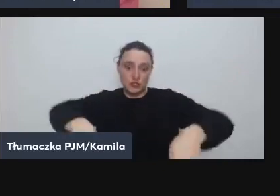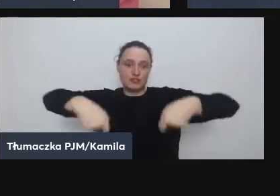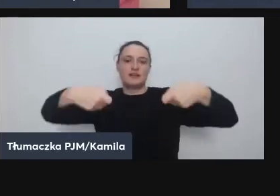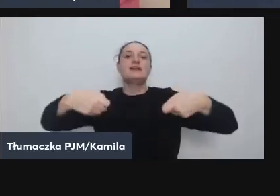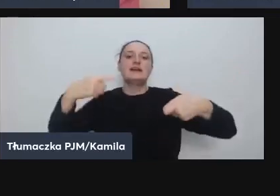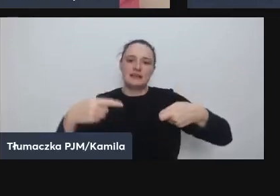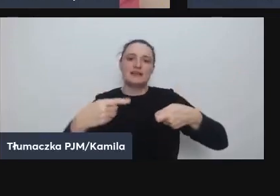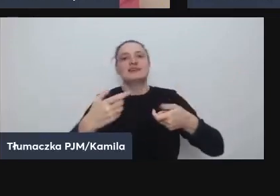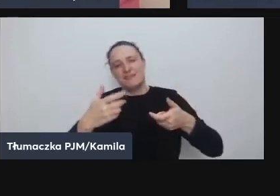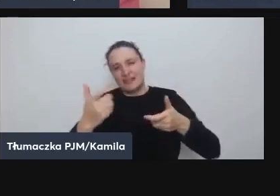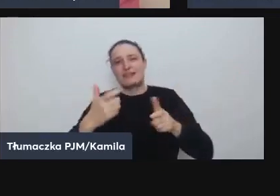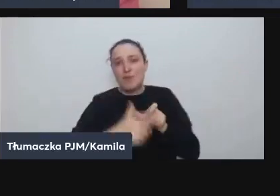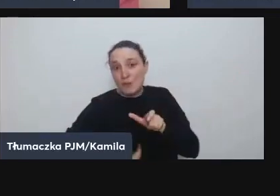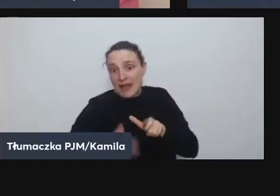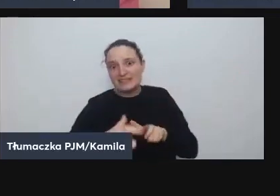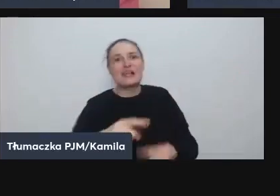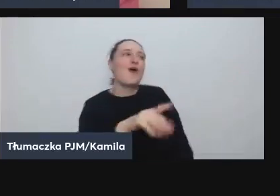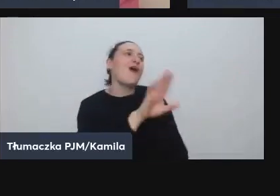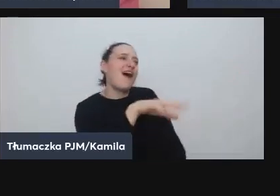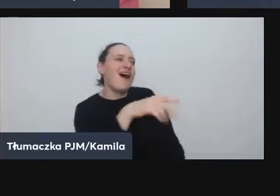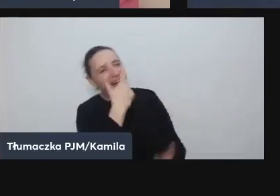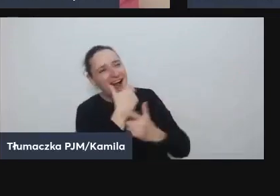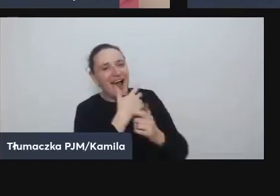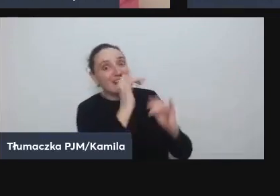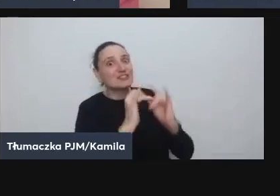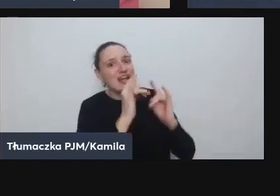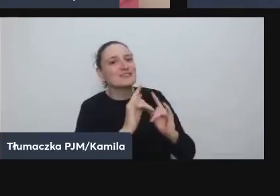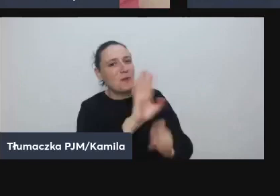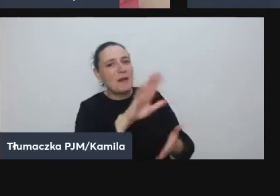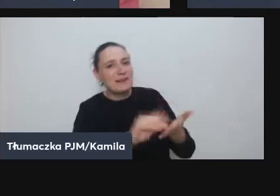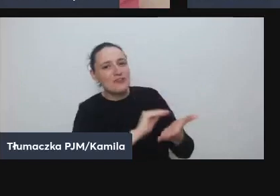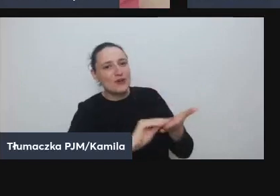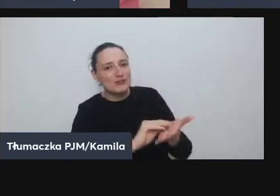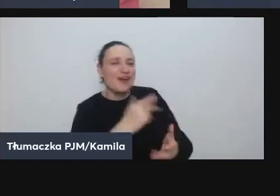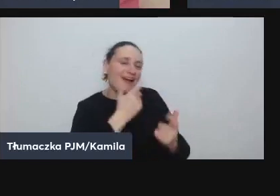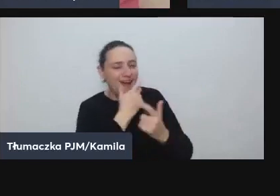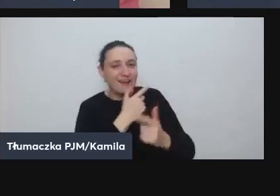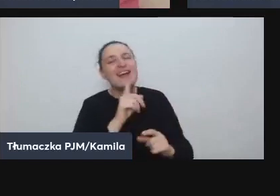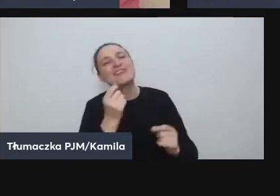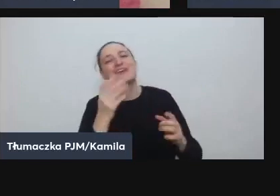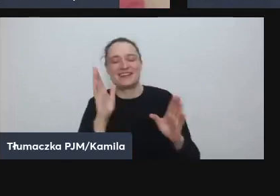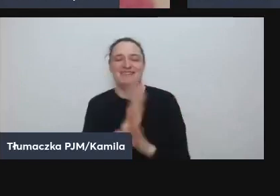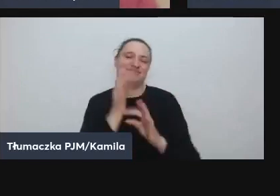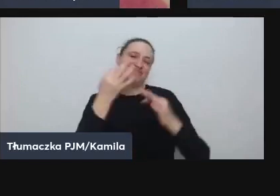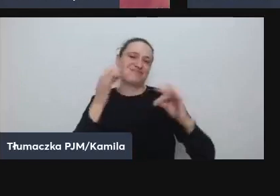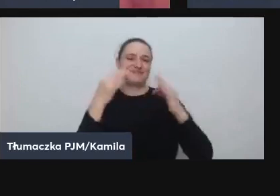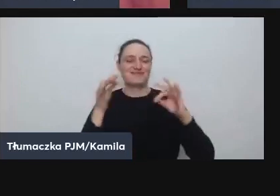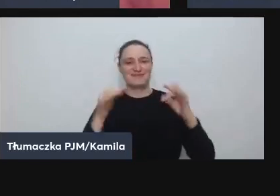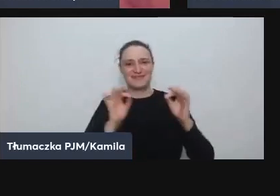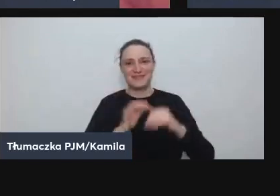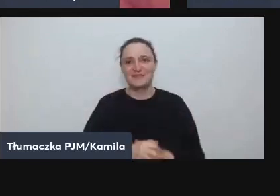paskę, są śmiechy wtedy, że o, krzesło ma miesiączkę i ha, ha, ha, ha. Ale fajnie, bo to się jakby rozluźnia atmosfera. A słuchajcie, naprawdę